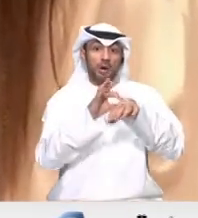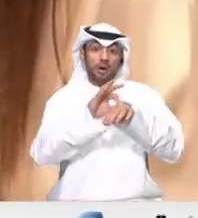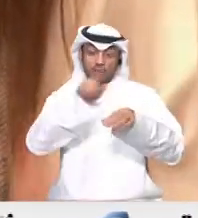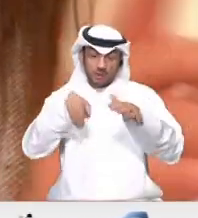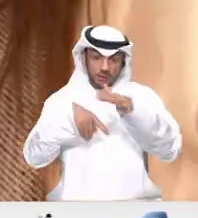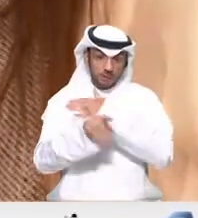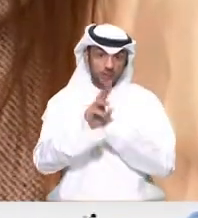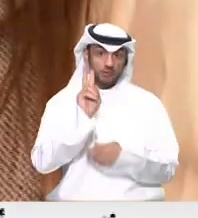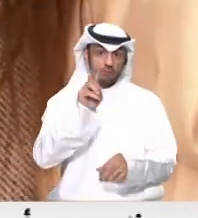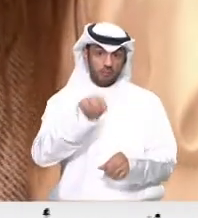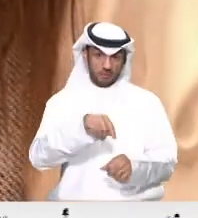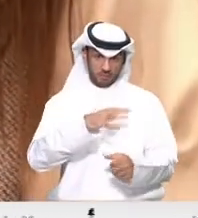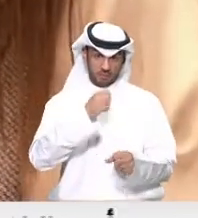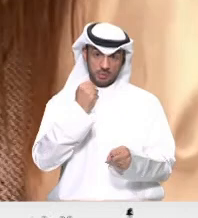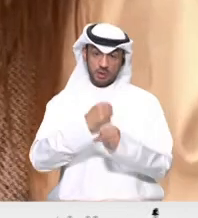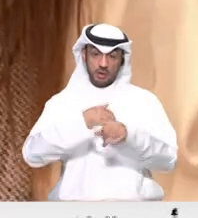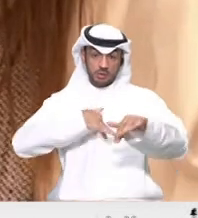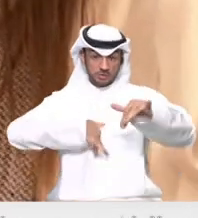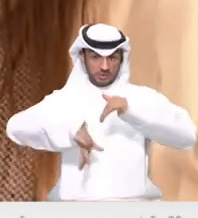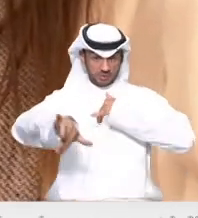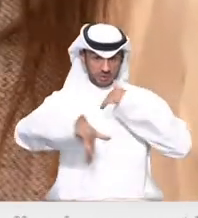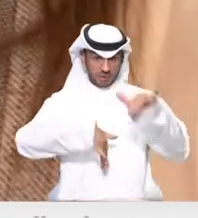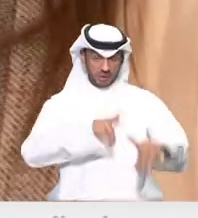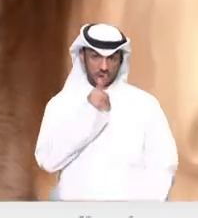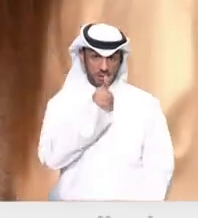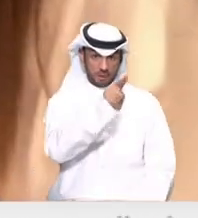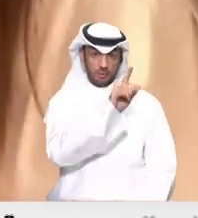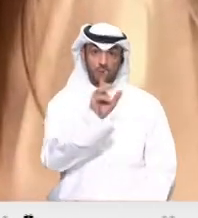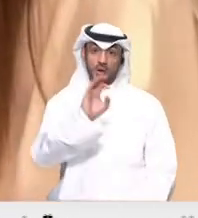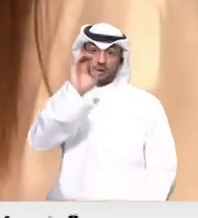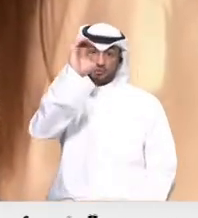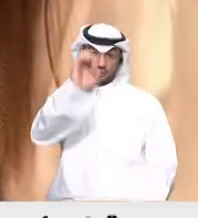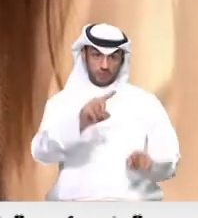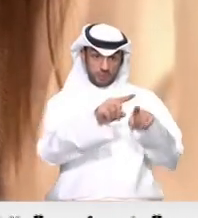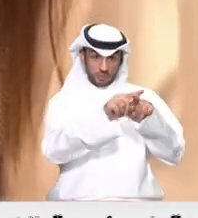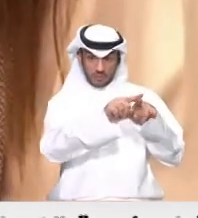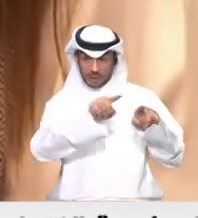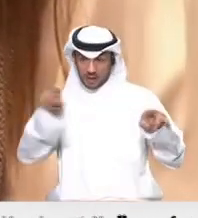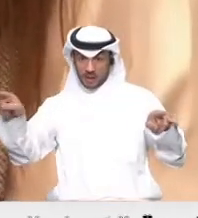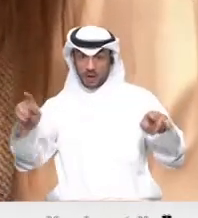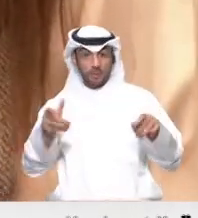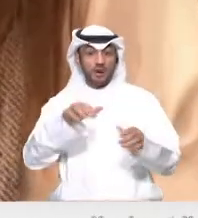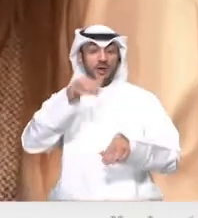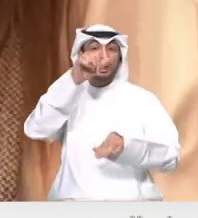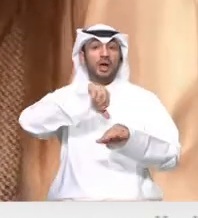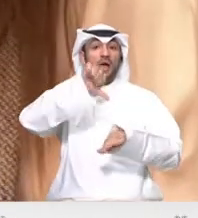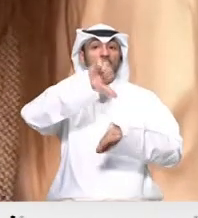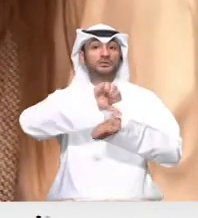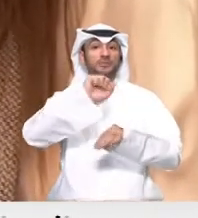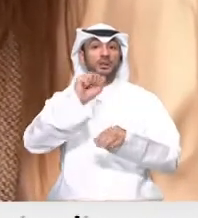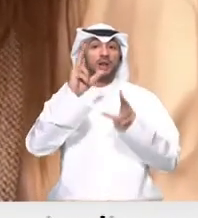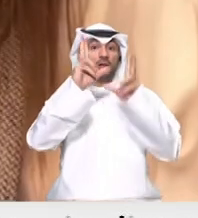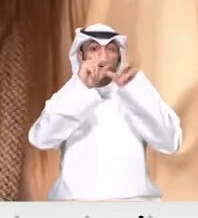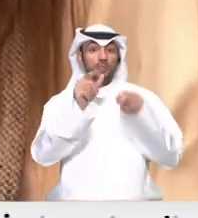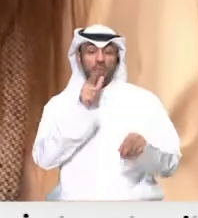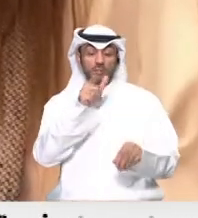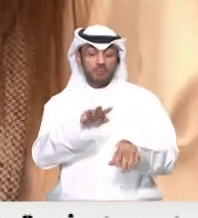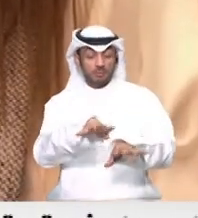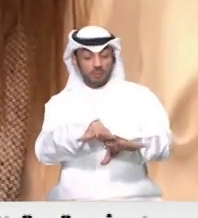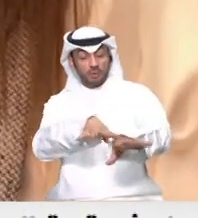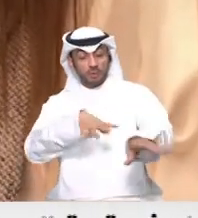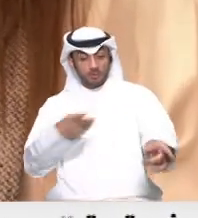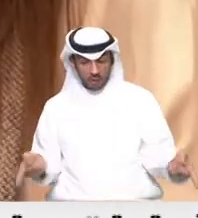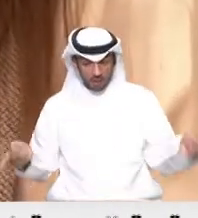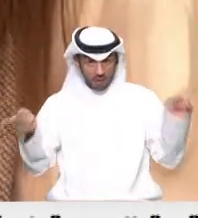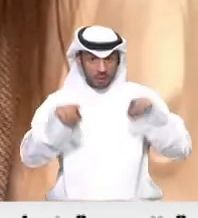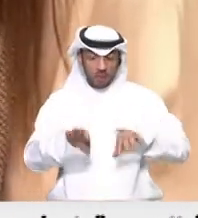الآن الأوتوستراد الساحلي الممتد من الجنوب إلى بيروت مقفل بسبب عشقة السير،